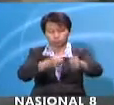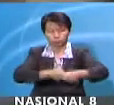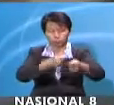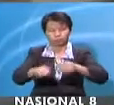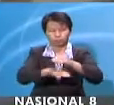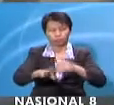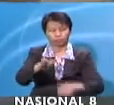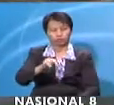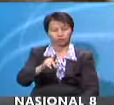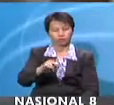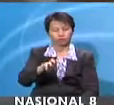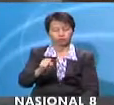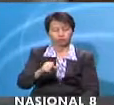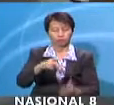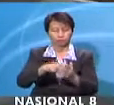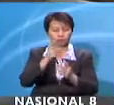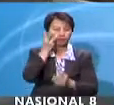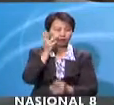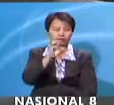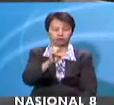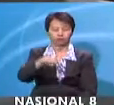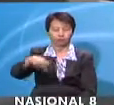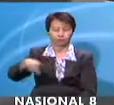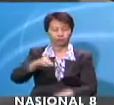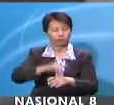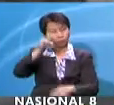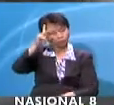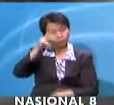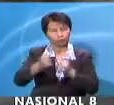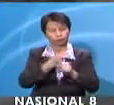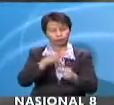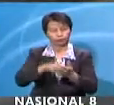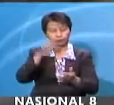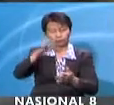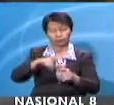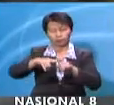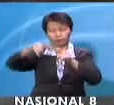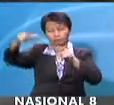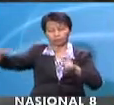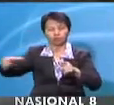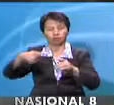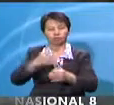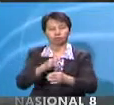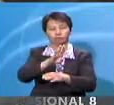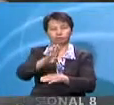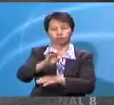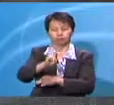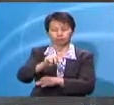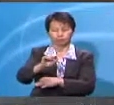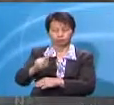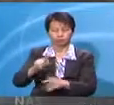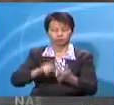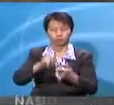bawah projek NKEA Padi EPP di Bacok, Kelantan. Tahun ini pelaksanaan akan diperluas kepada bendang di kawasan